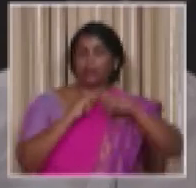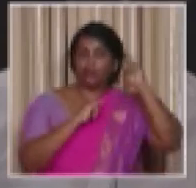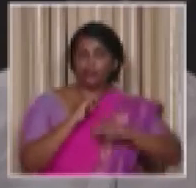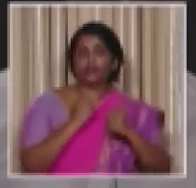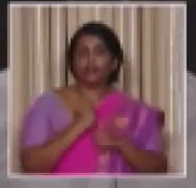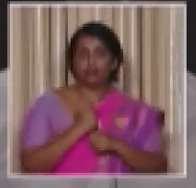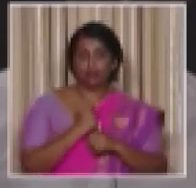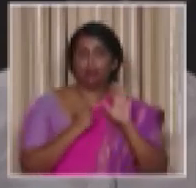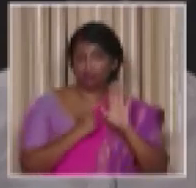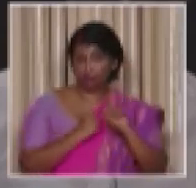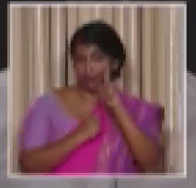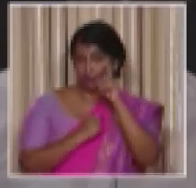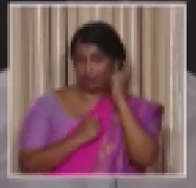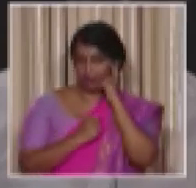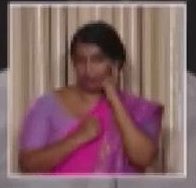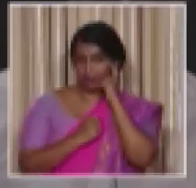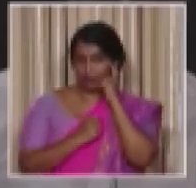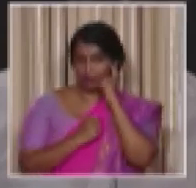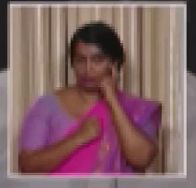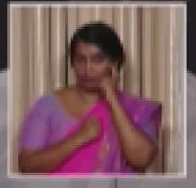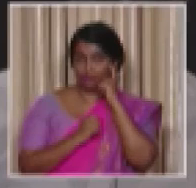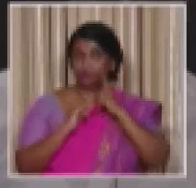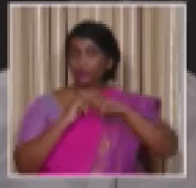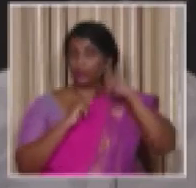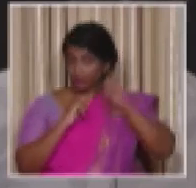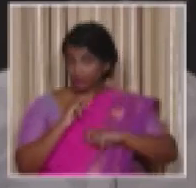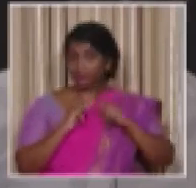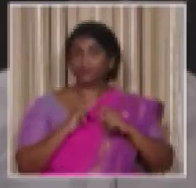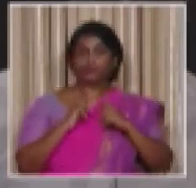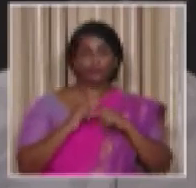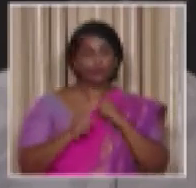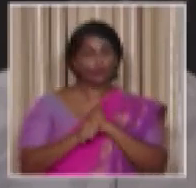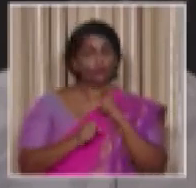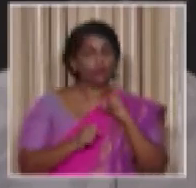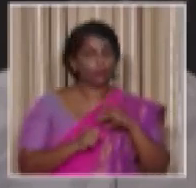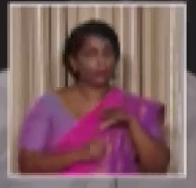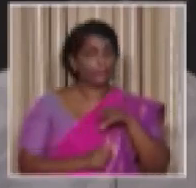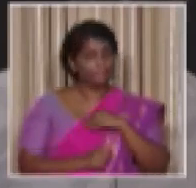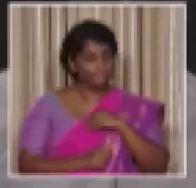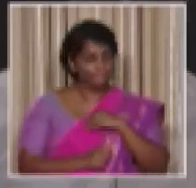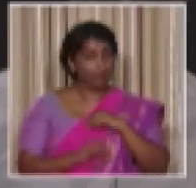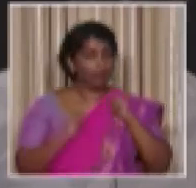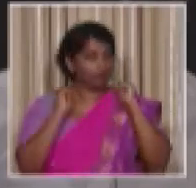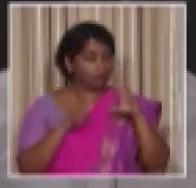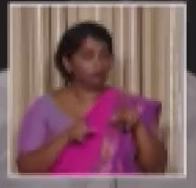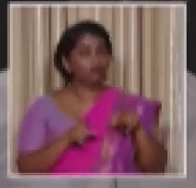කරන්න හැබැයි එතකොට එකක් මතක තියාගන්න විශ්වවිද්‍යාලයේ UGC කේ පිළිගත් ප්‍රමිතින්